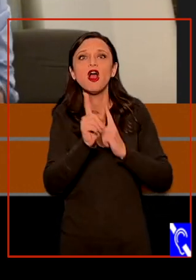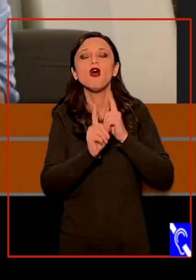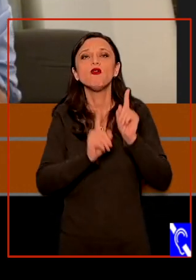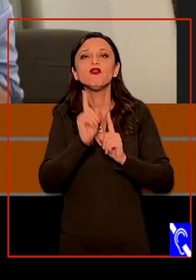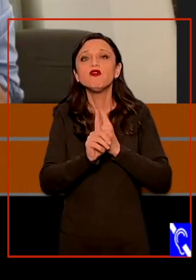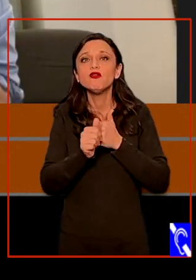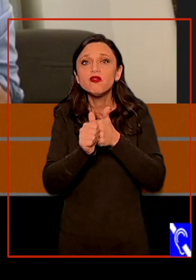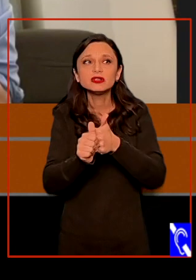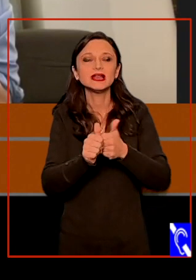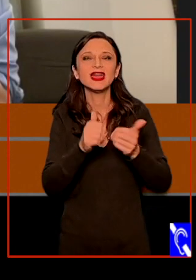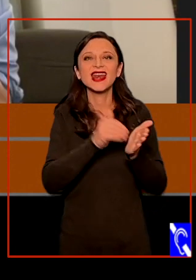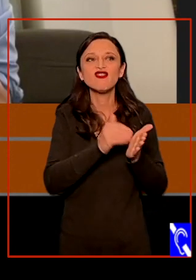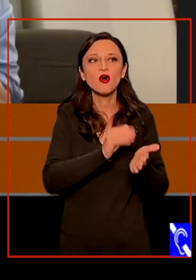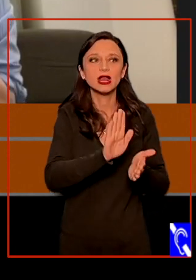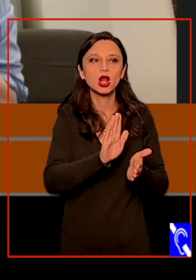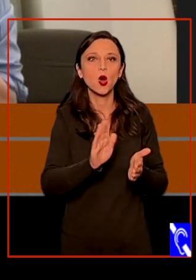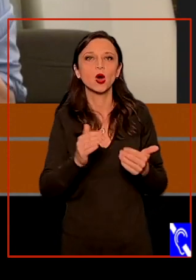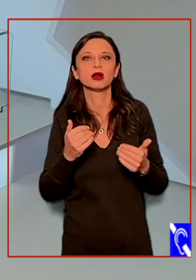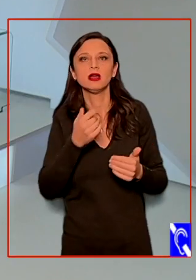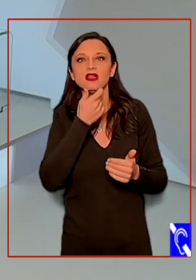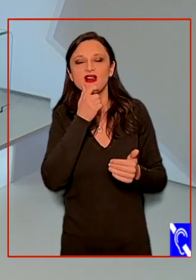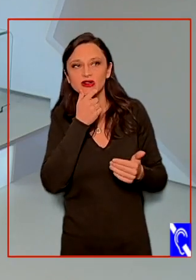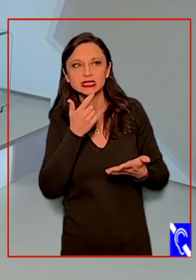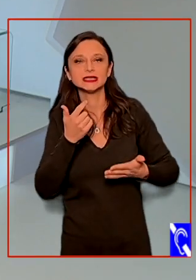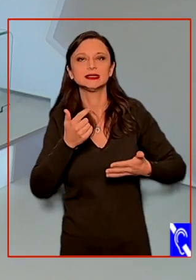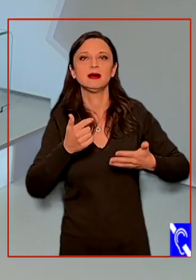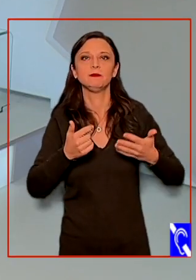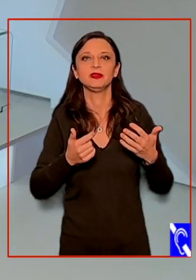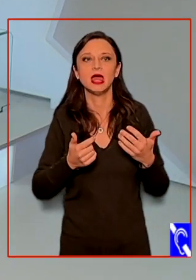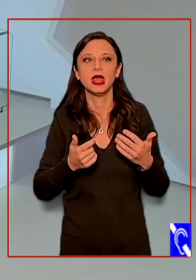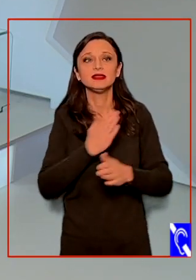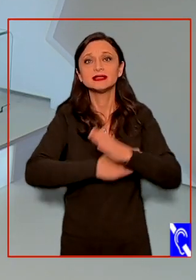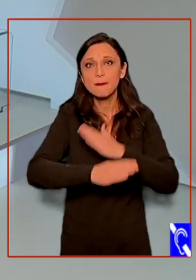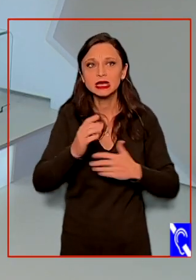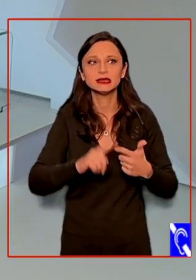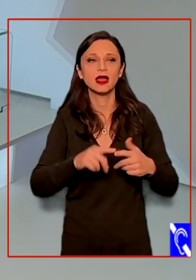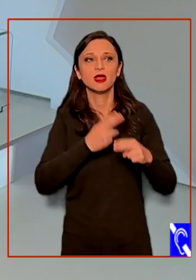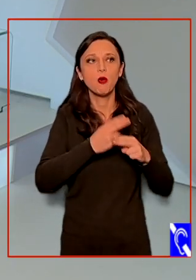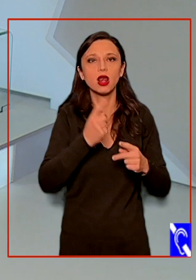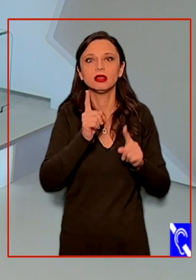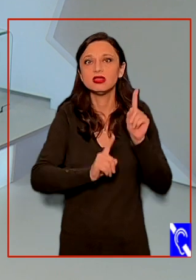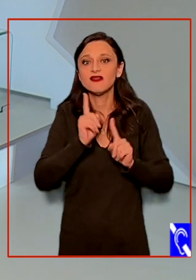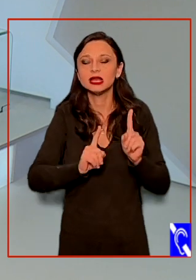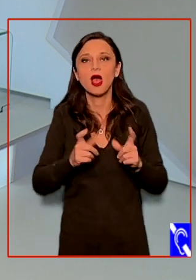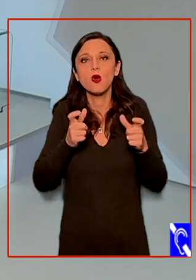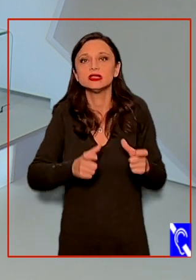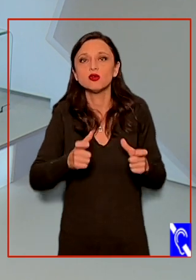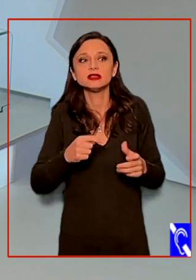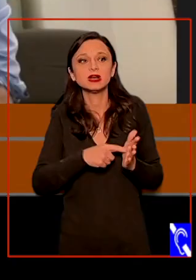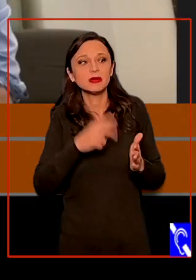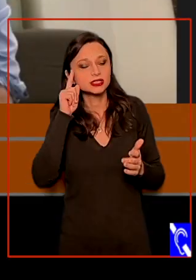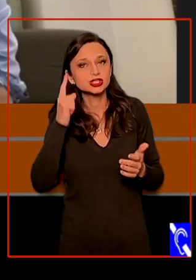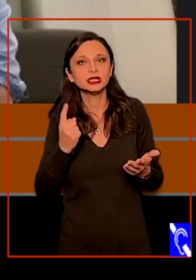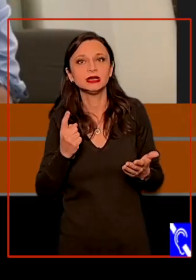nevoile pe care le au, nevoi pe care tu le poți identifica doar analizându-le situația, absolut, nu? Că de-aia au nevoi, că sunt într-o situație.